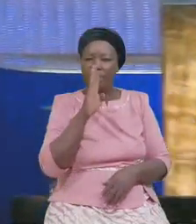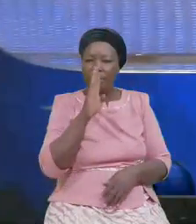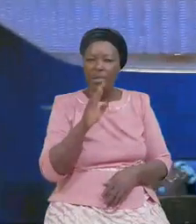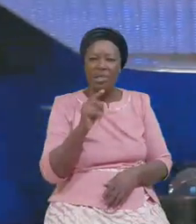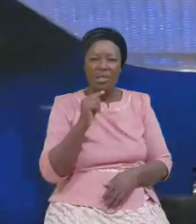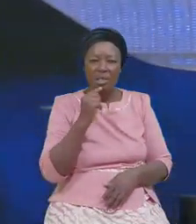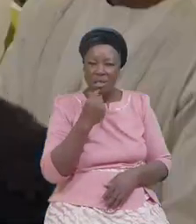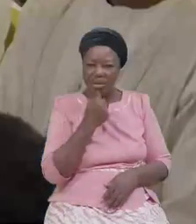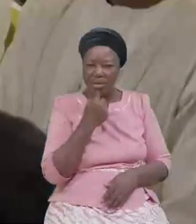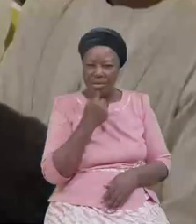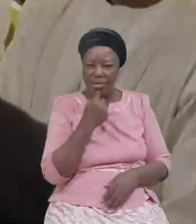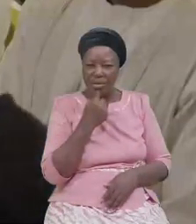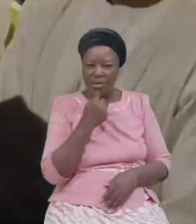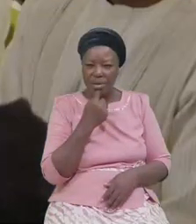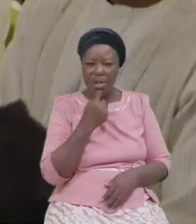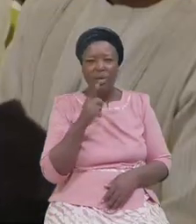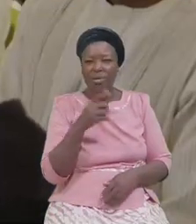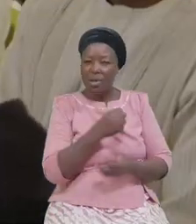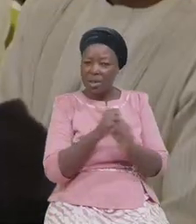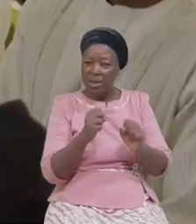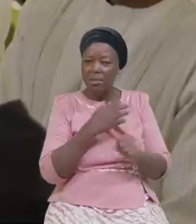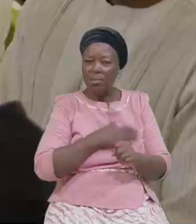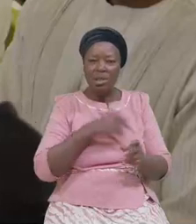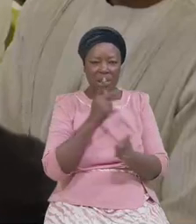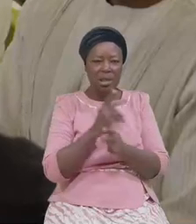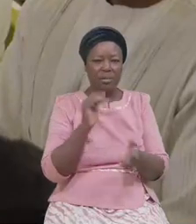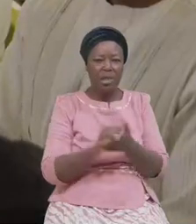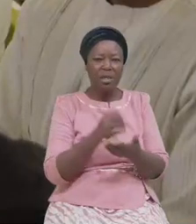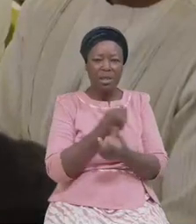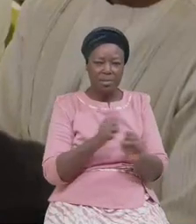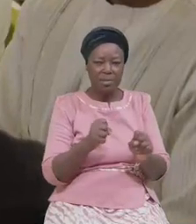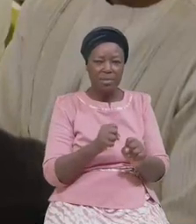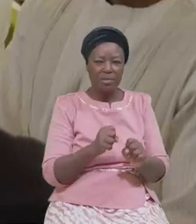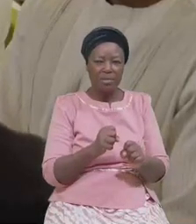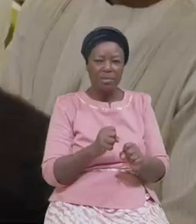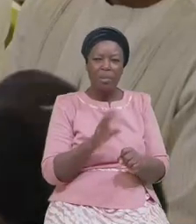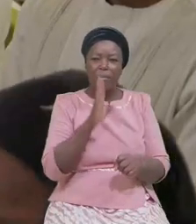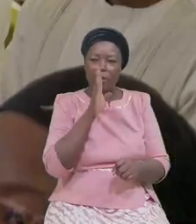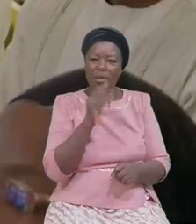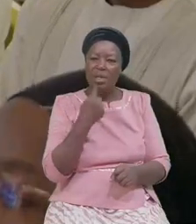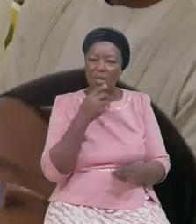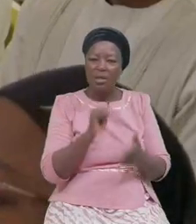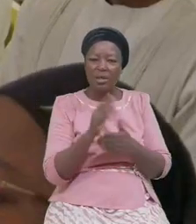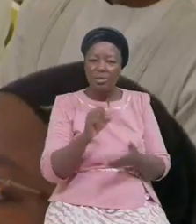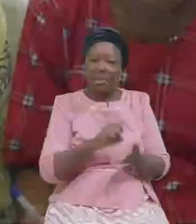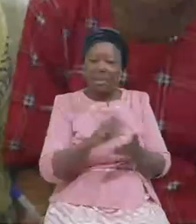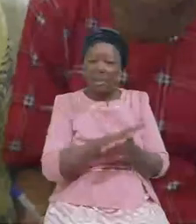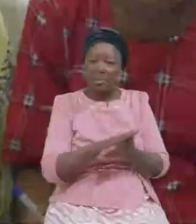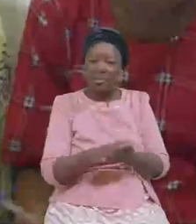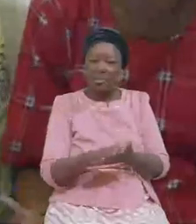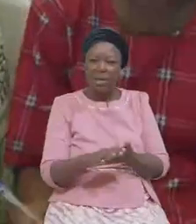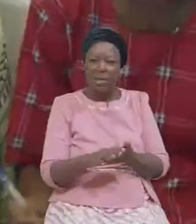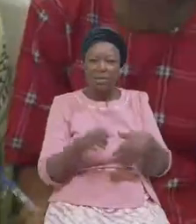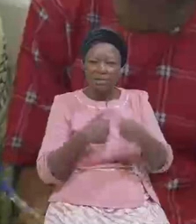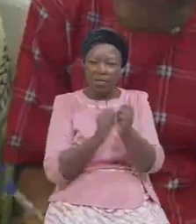sommes sauvés. Vous devez garder le salut. Soyez diligents. Vous êtes sanctifiés. Vous recherchez la paix avec